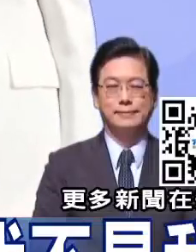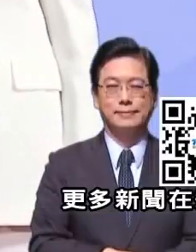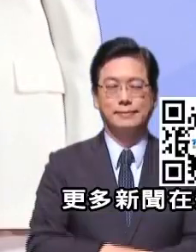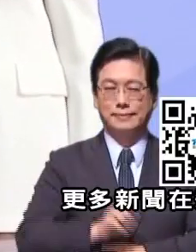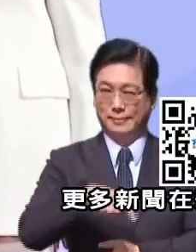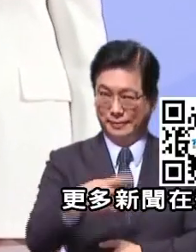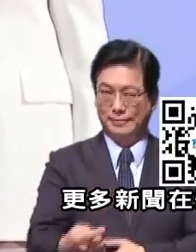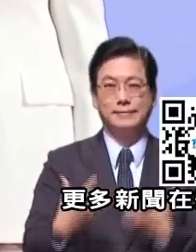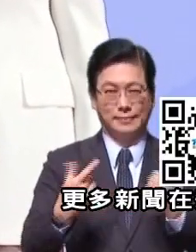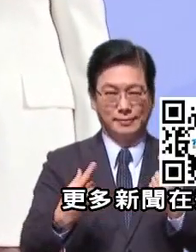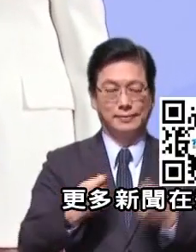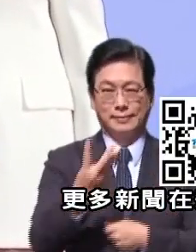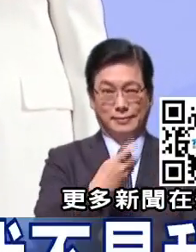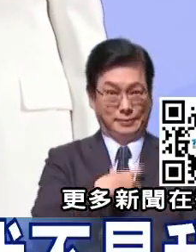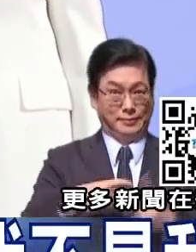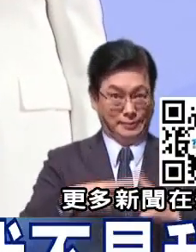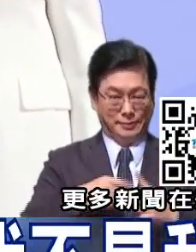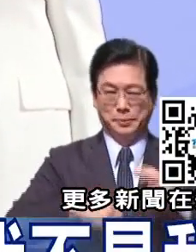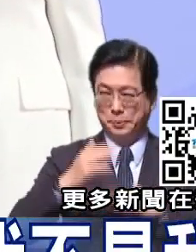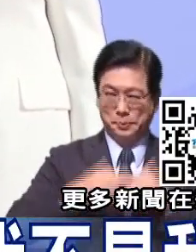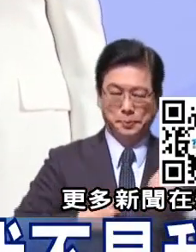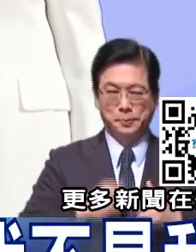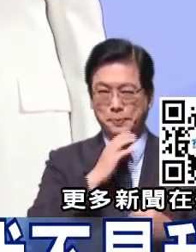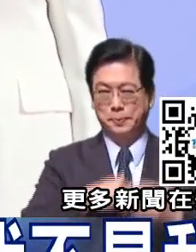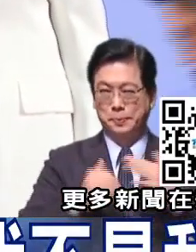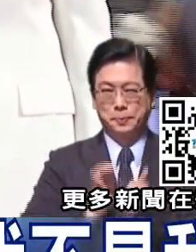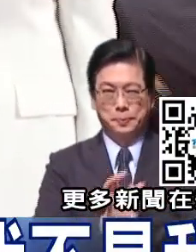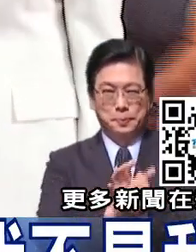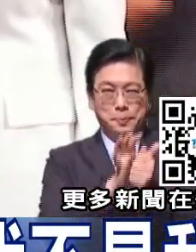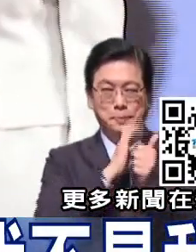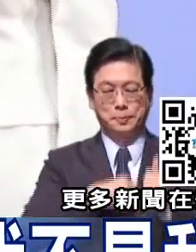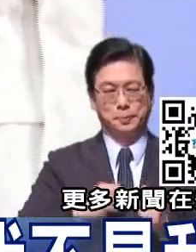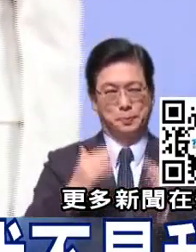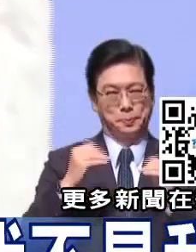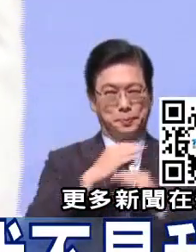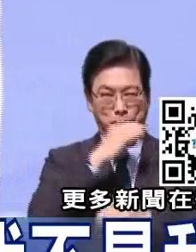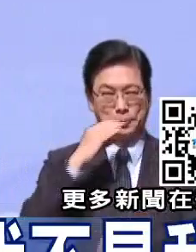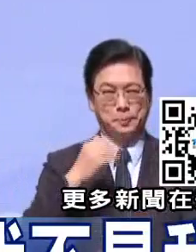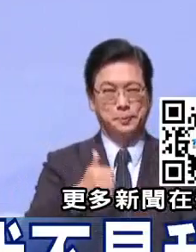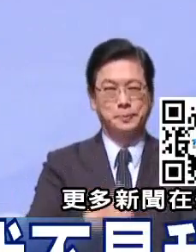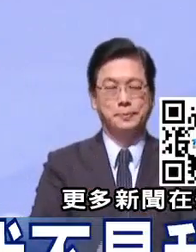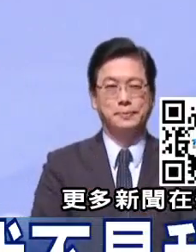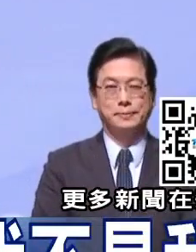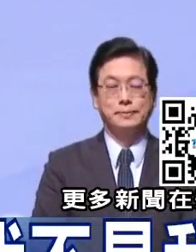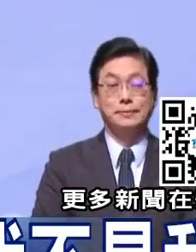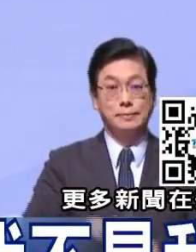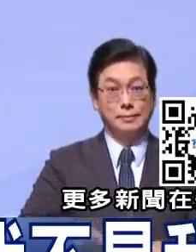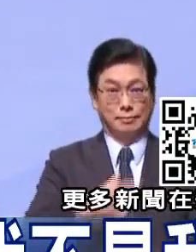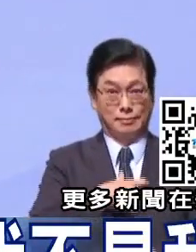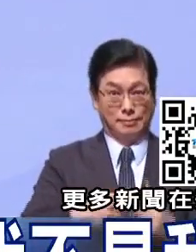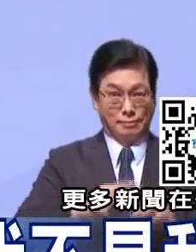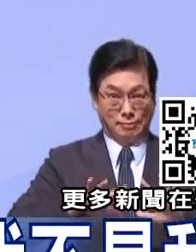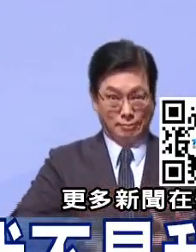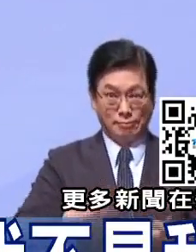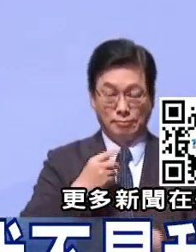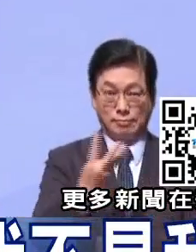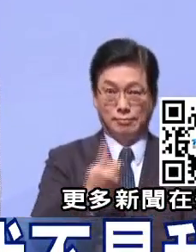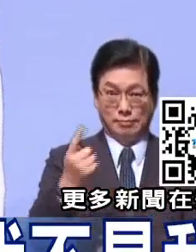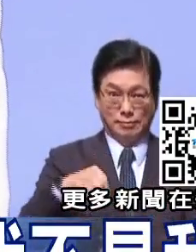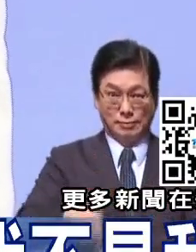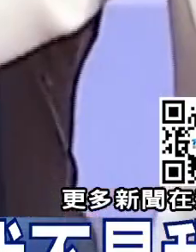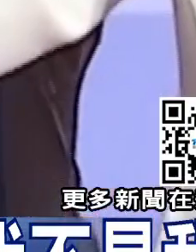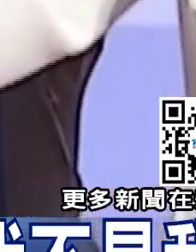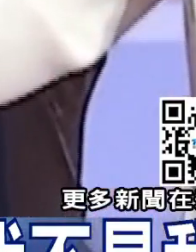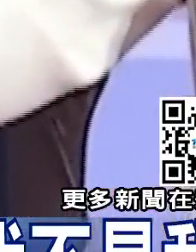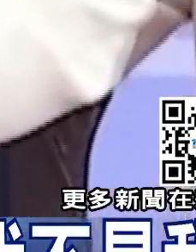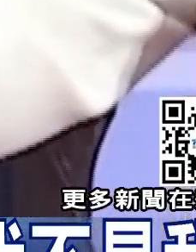为彼此加油， 台前可以，三人握拳为自个儿加油。黄珊珊的拳头主动先靠近，这也是三人距离最近的瞬间。